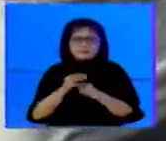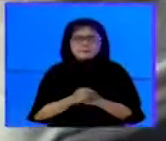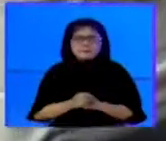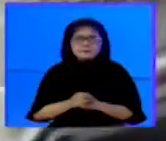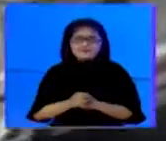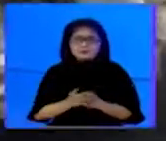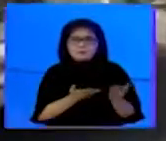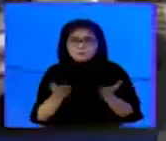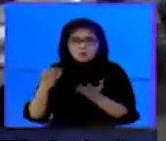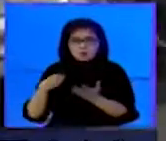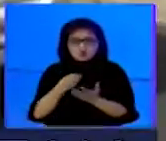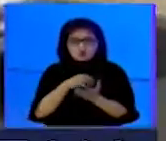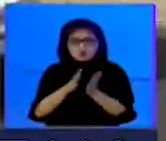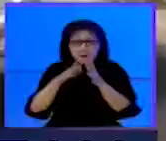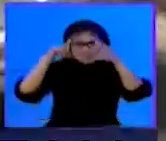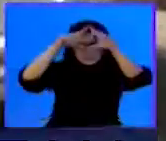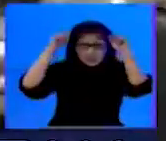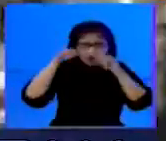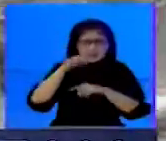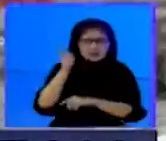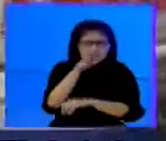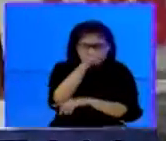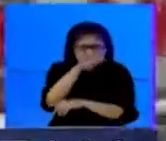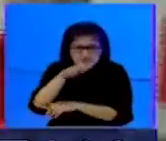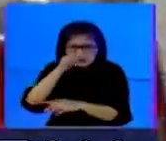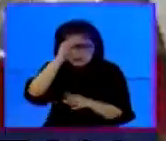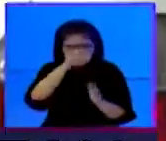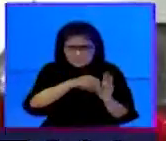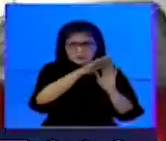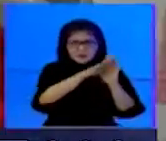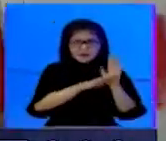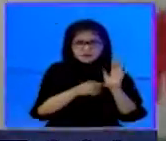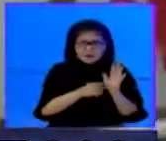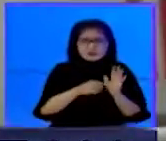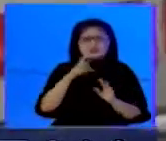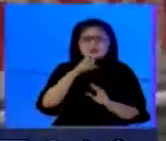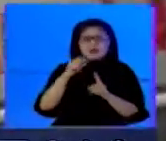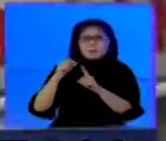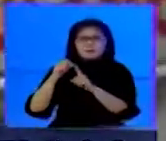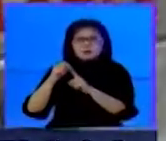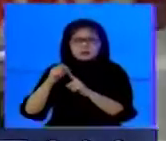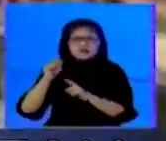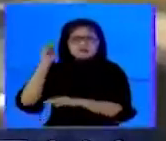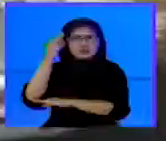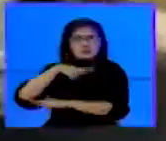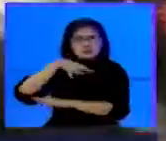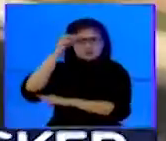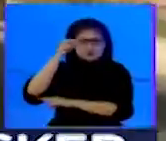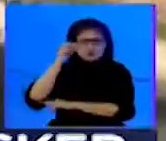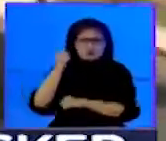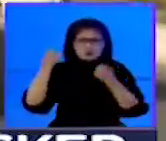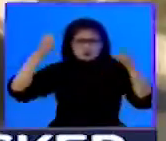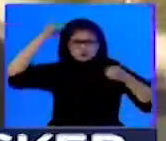Ambulans yang membawa seorang dokter dan perawat terjaring razia kepatuhan di Cempaka Putih Tengah, Jakarta Pusat pagi tadi.